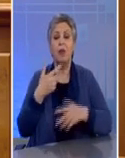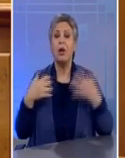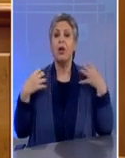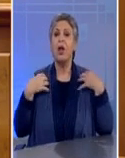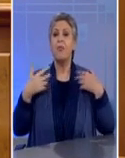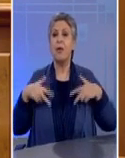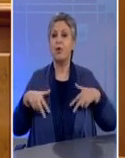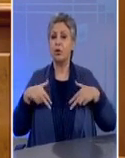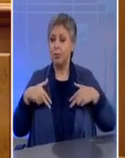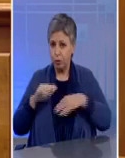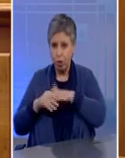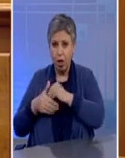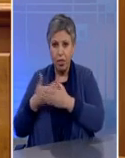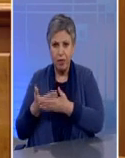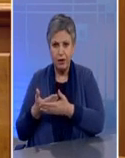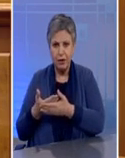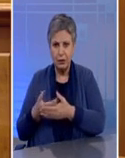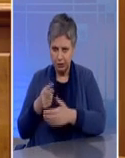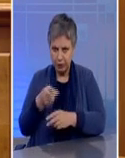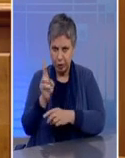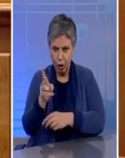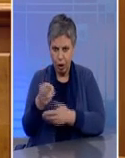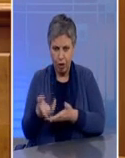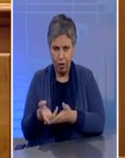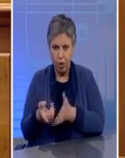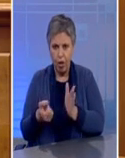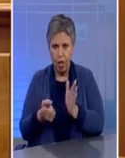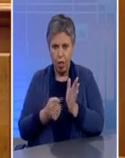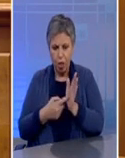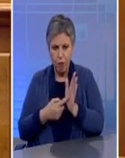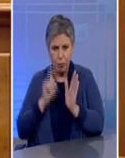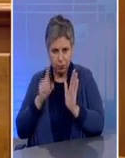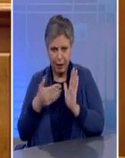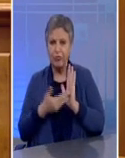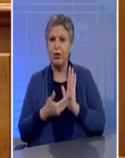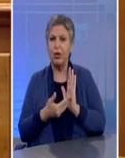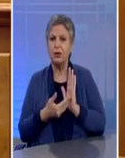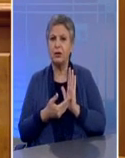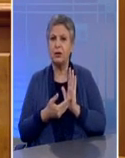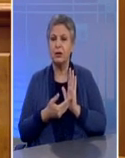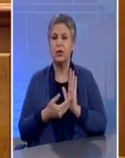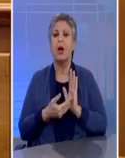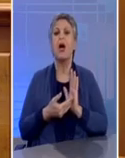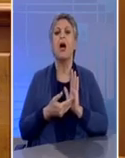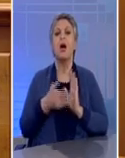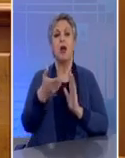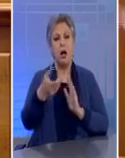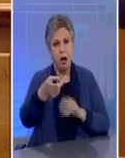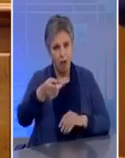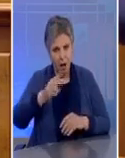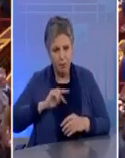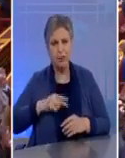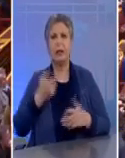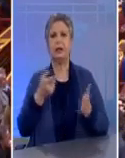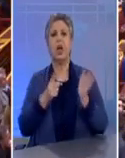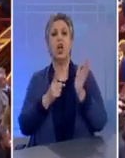τι δηλαδή είναι κακό? Αντίκειται εις τον νόμο? Αντίκειται εις τον νόμο. Ναι, αντίκειται εις τον νόμο. Αλλάχτε τον νόμο να